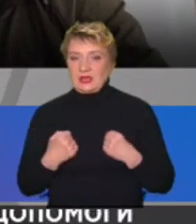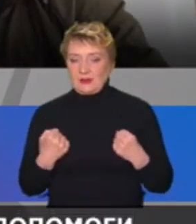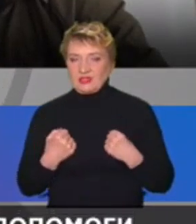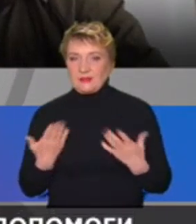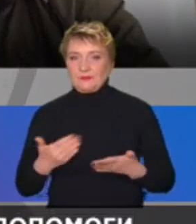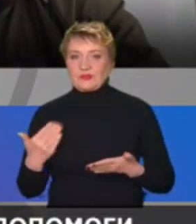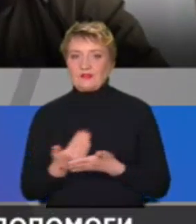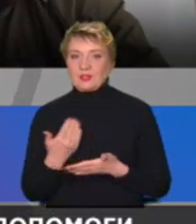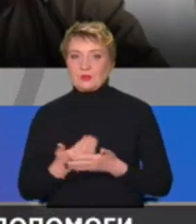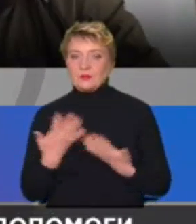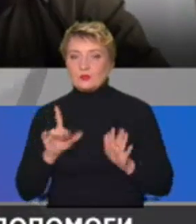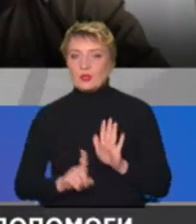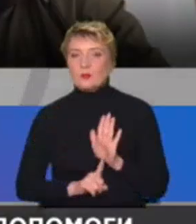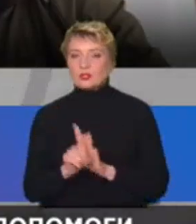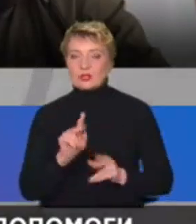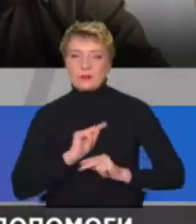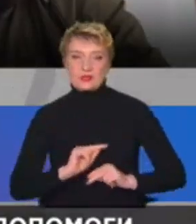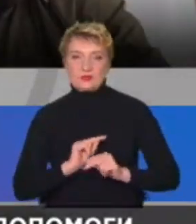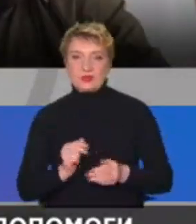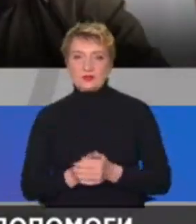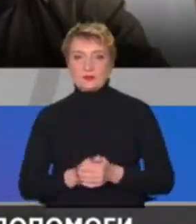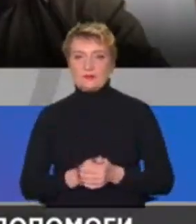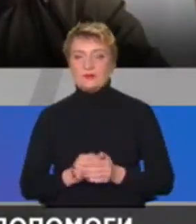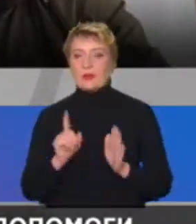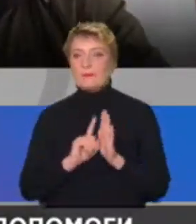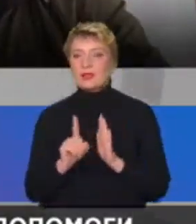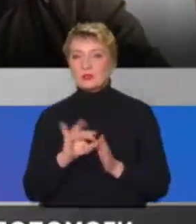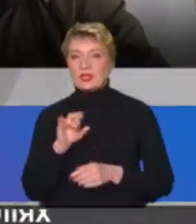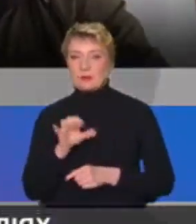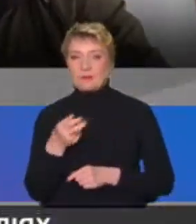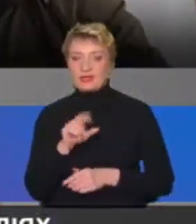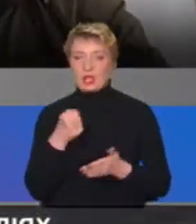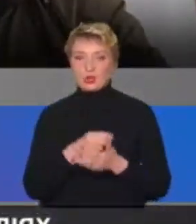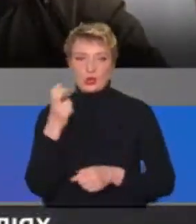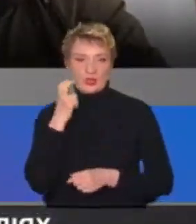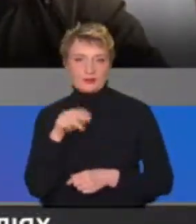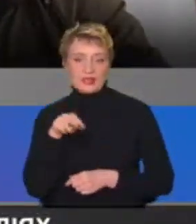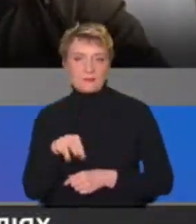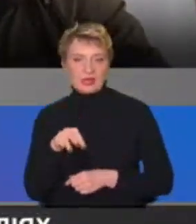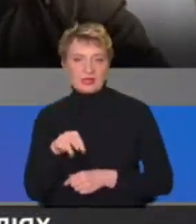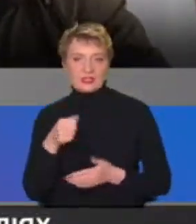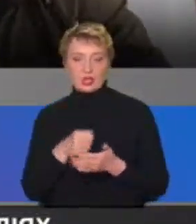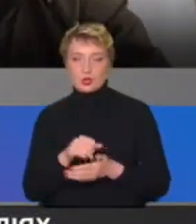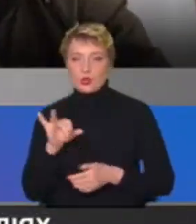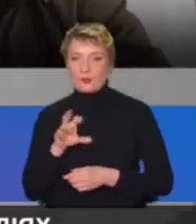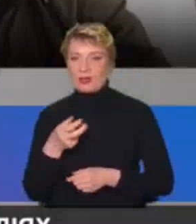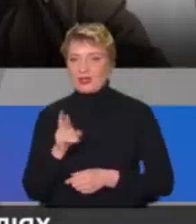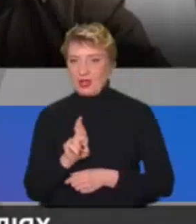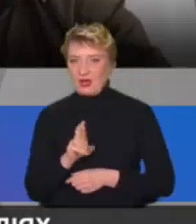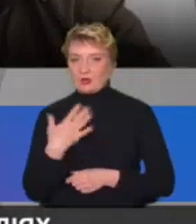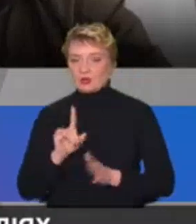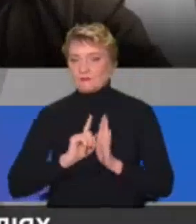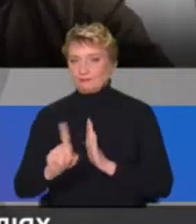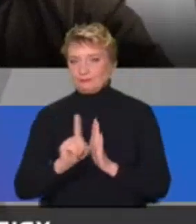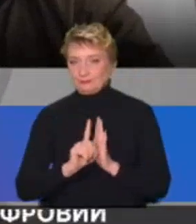Вже запрацювали маршрути з Ірпіня до Києва, з Михайлівки-Рубежівки до Ірпіня маршрутки вже